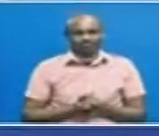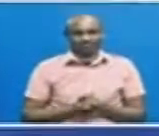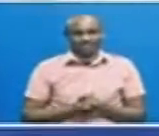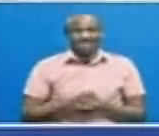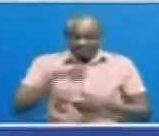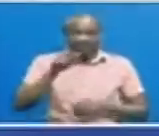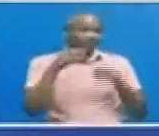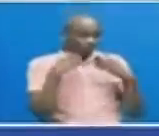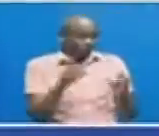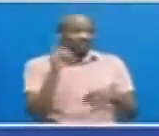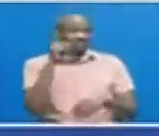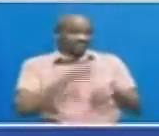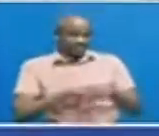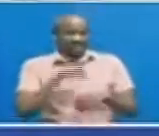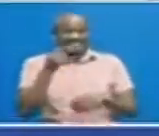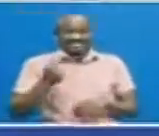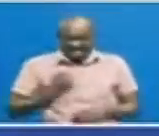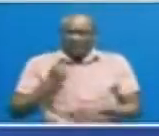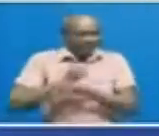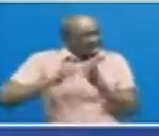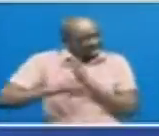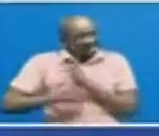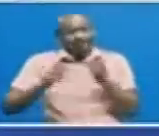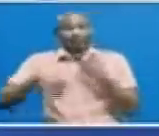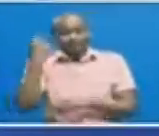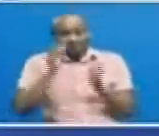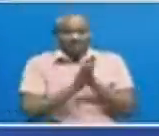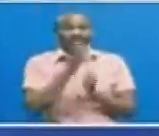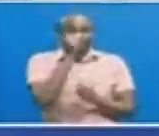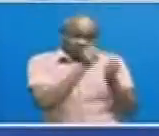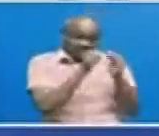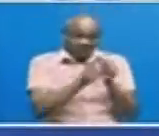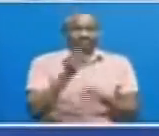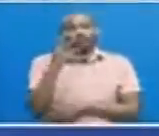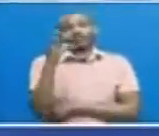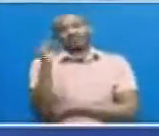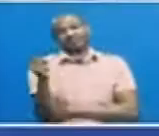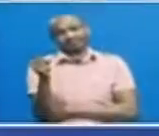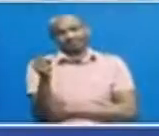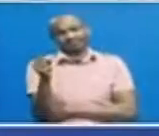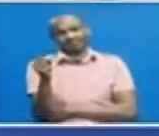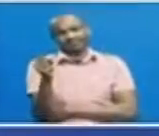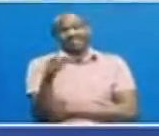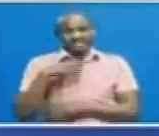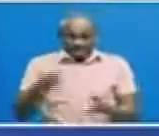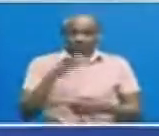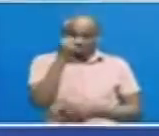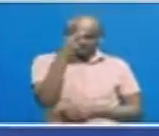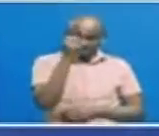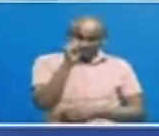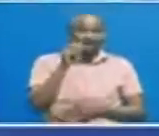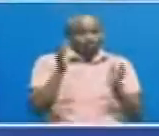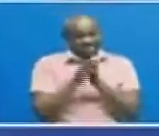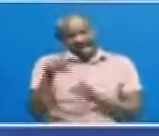Licha ya kupoteza robo ya kwanza, wasichana wao walijikaza na kushinda mechi hiyo kwa alama 55 kwa 44. Shimba sasa watachuana na Chitende